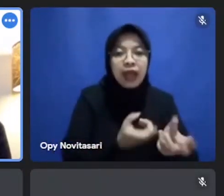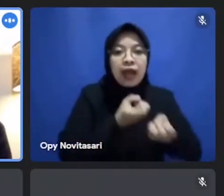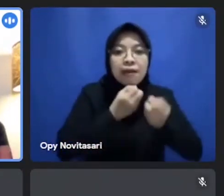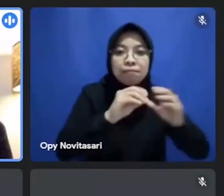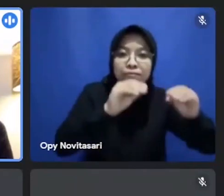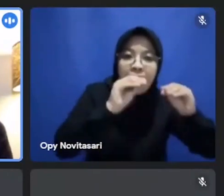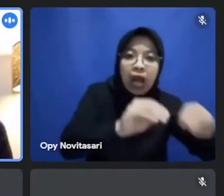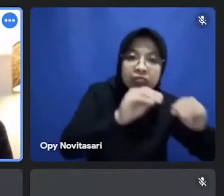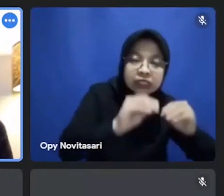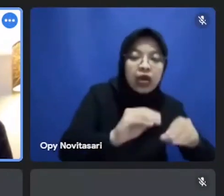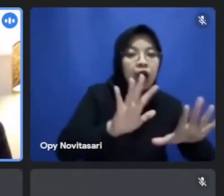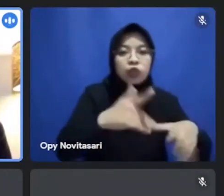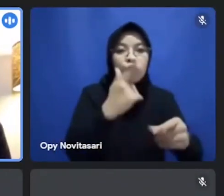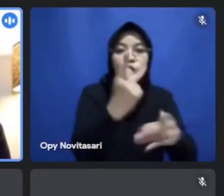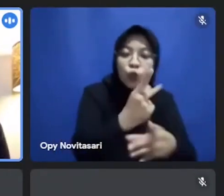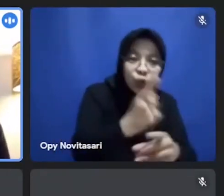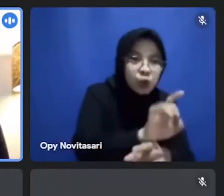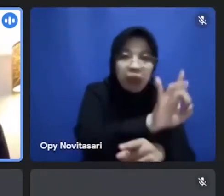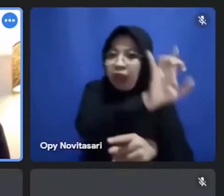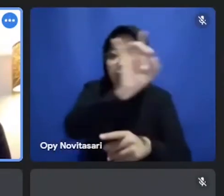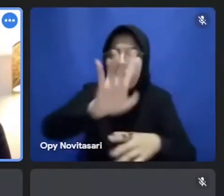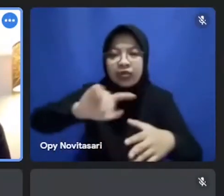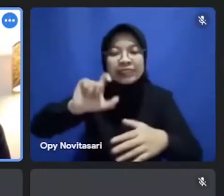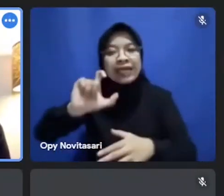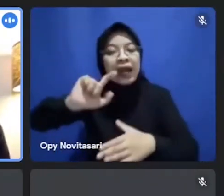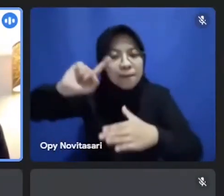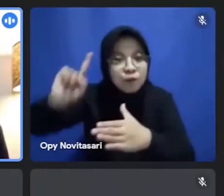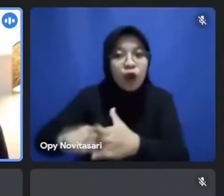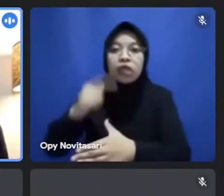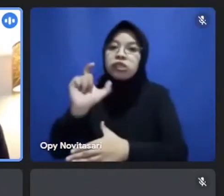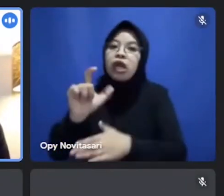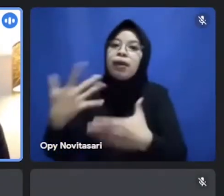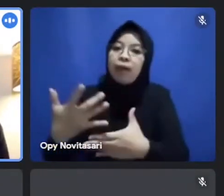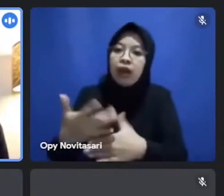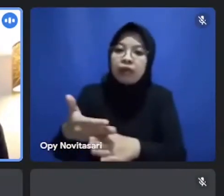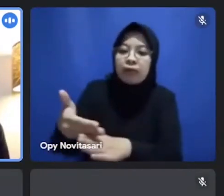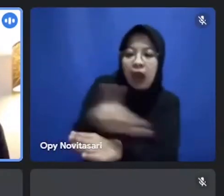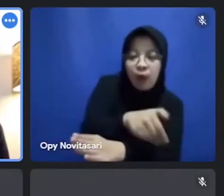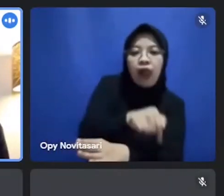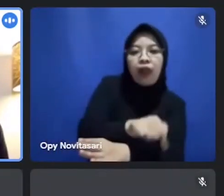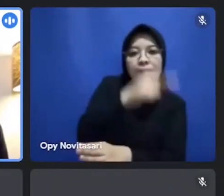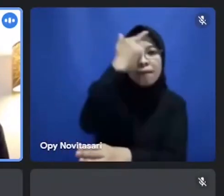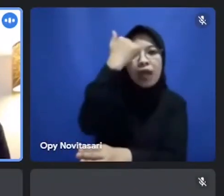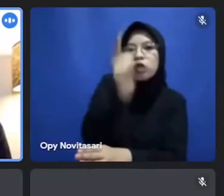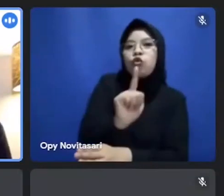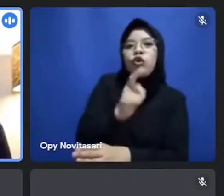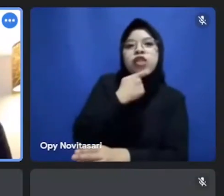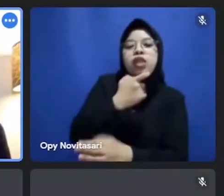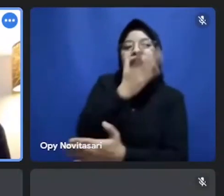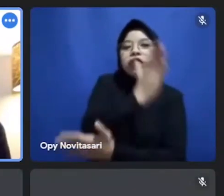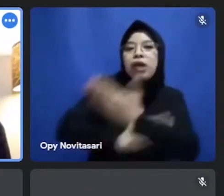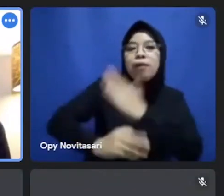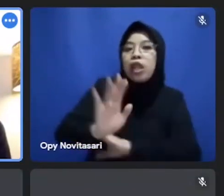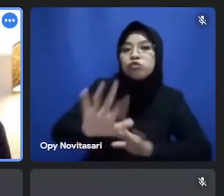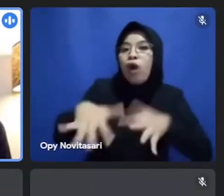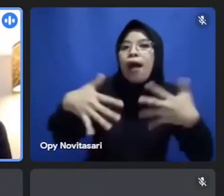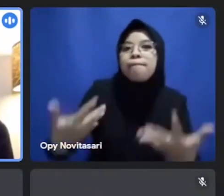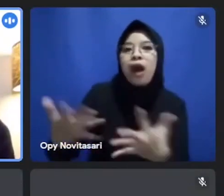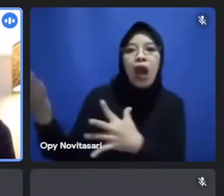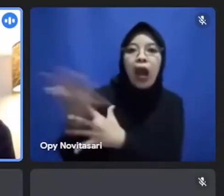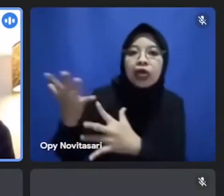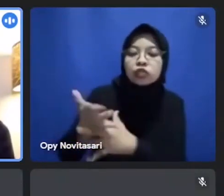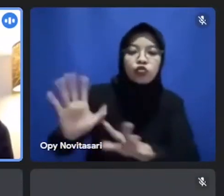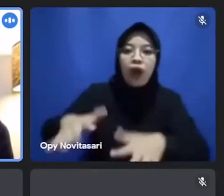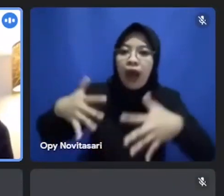dan sebagainya Itu memulai dengan mempelajari soal disabilitas dan aksesibilitas